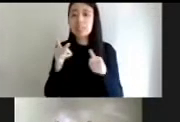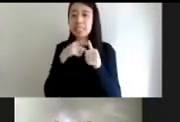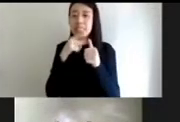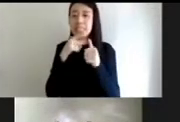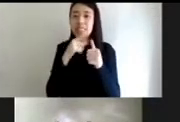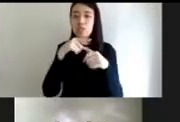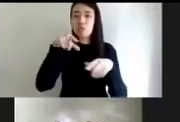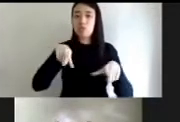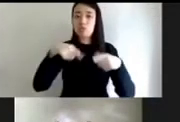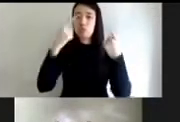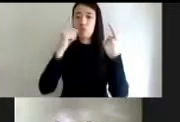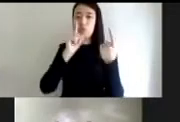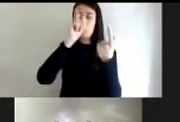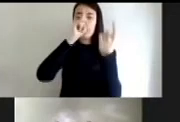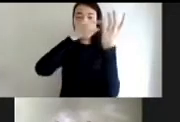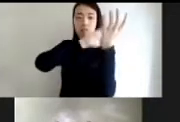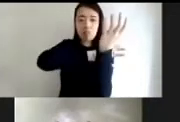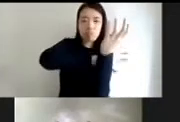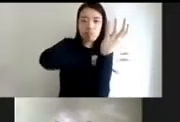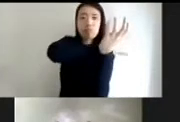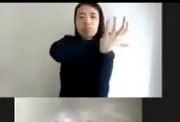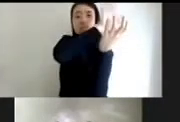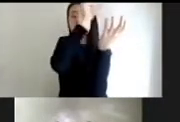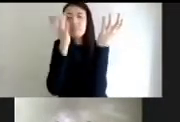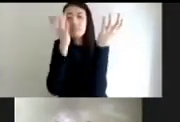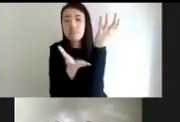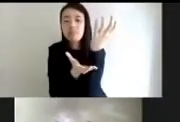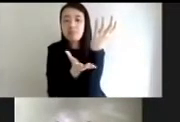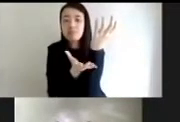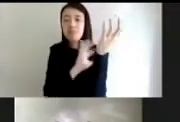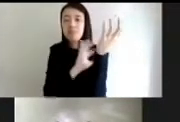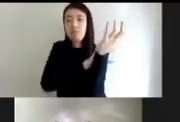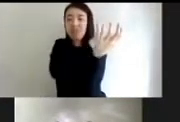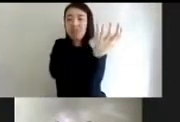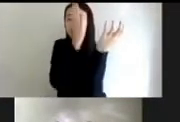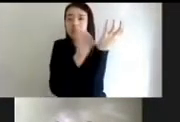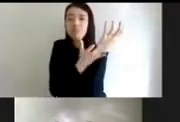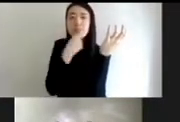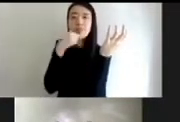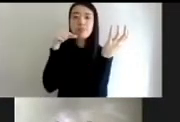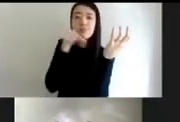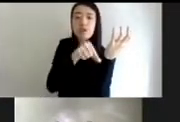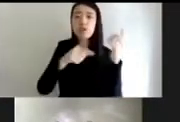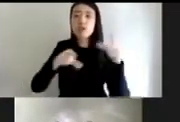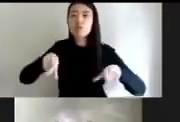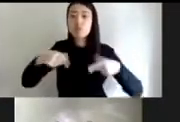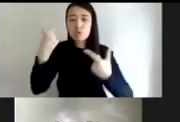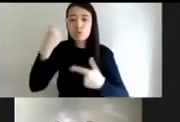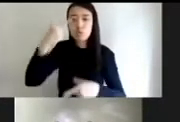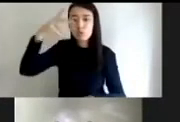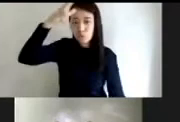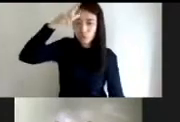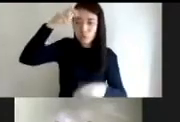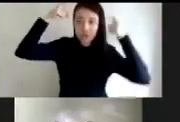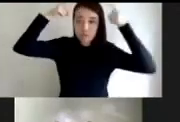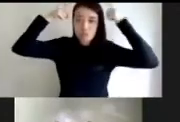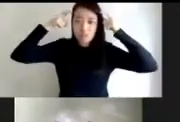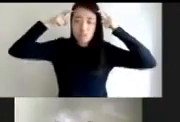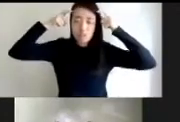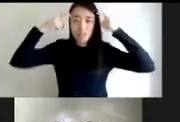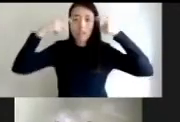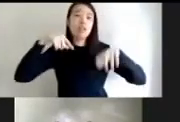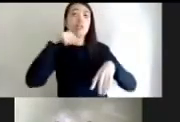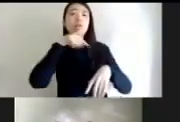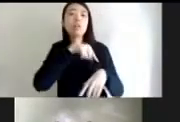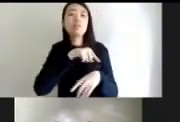個好大好大嘅樹冠啦。咁呢個樹冠咧，它主要是由什麼組